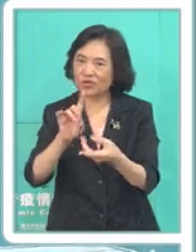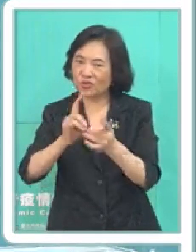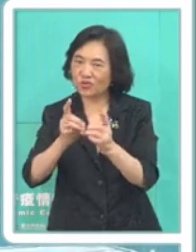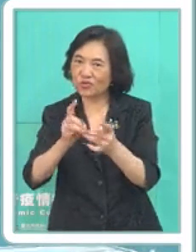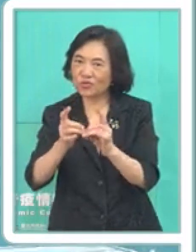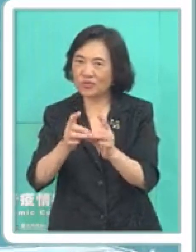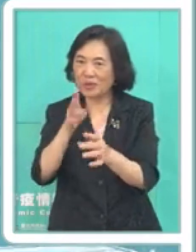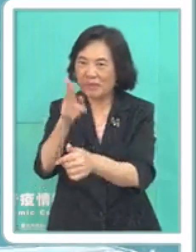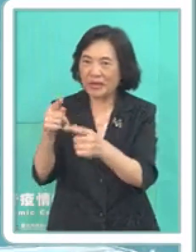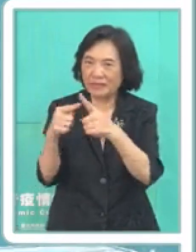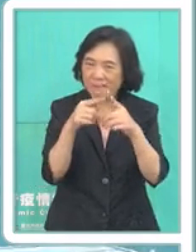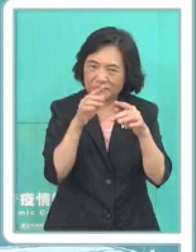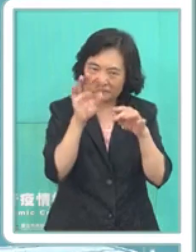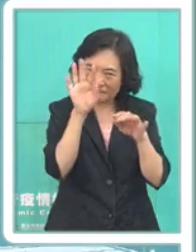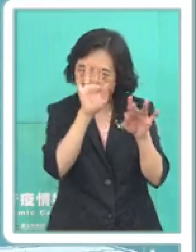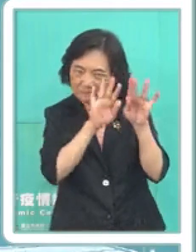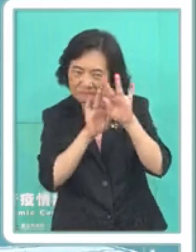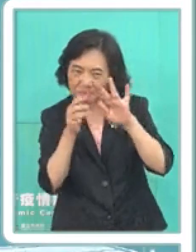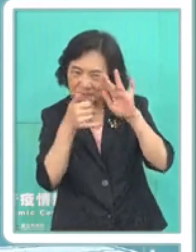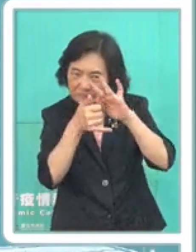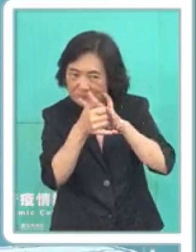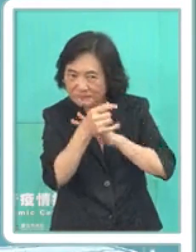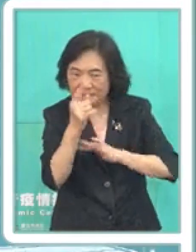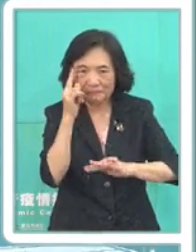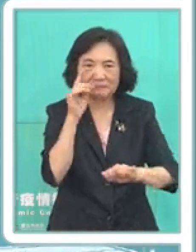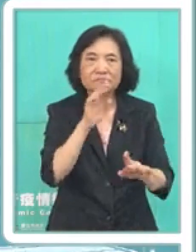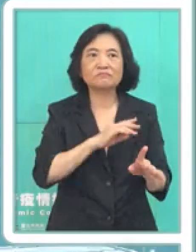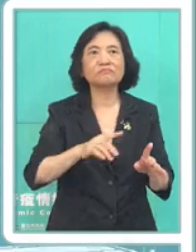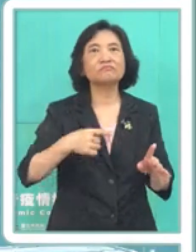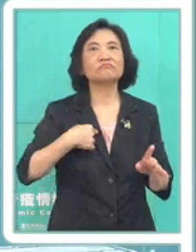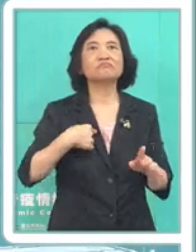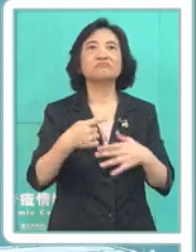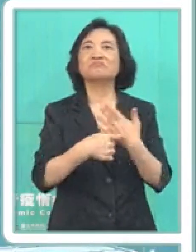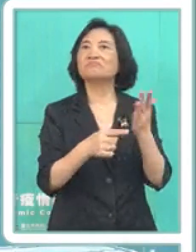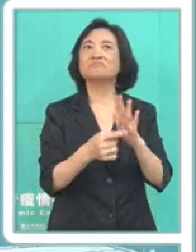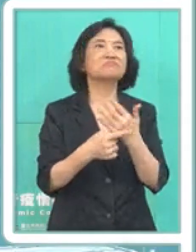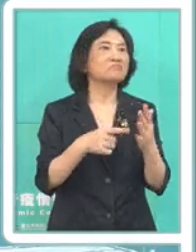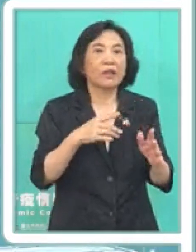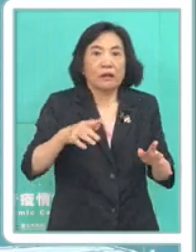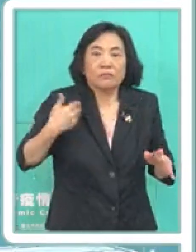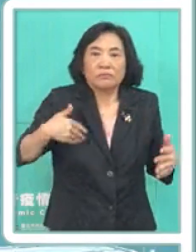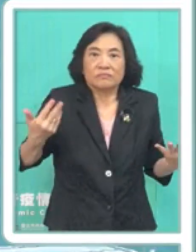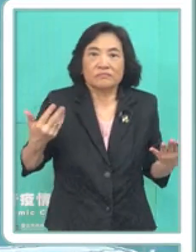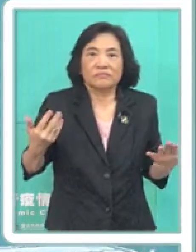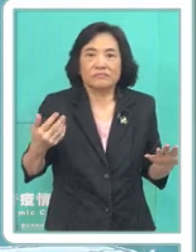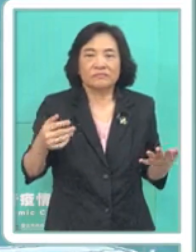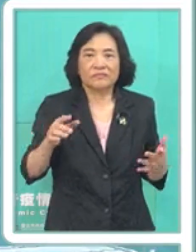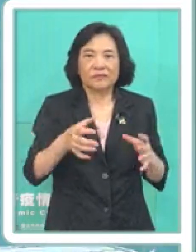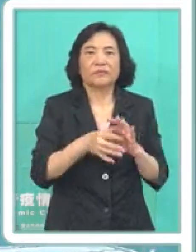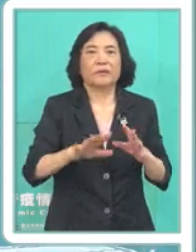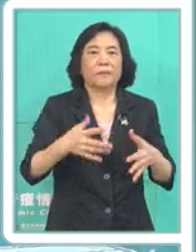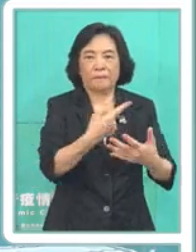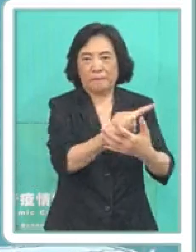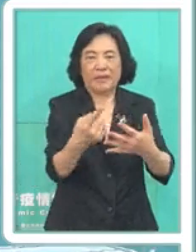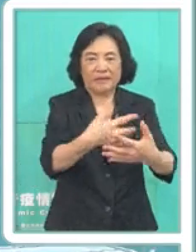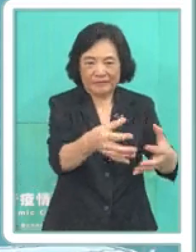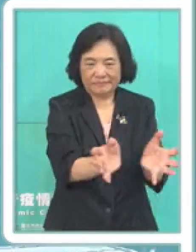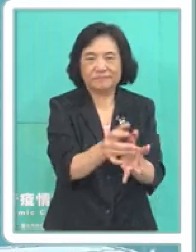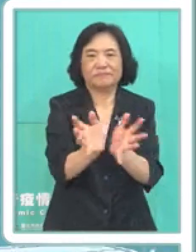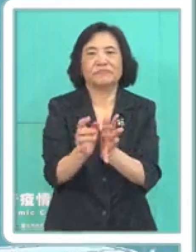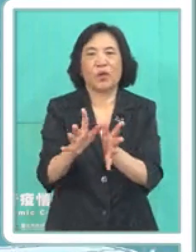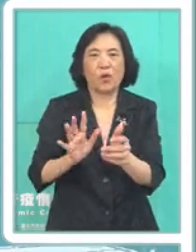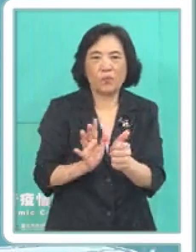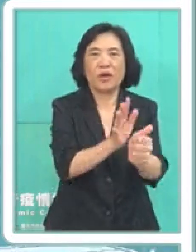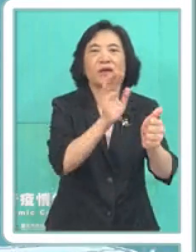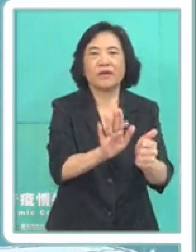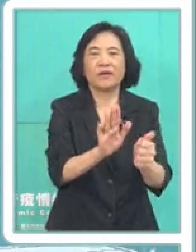那至于说每一个人在不同的。在不同的族群都有支持度，只是高低而已嘛。